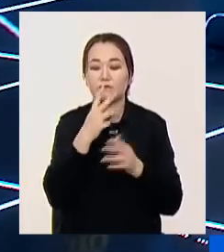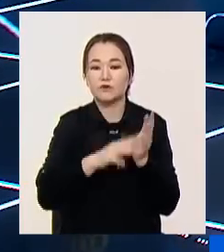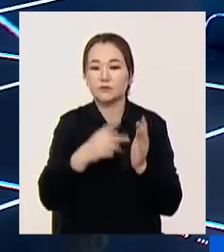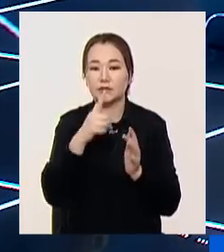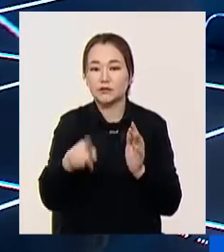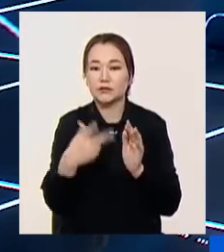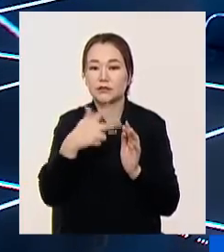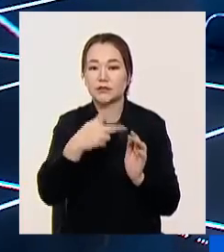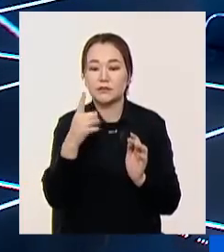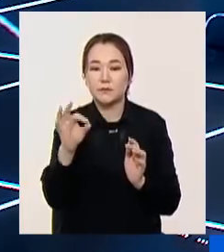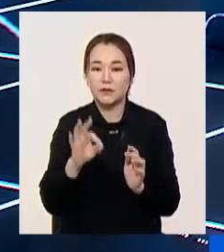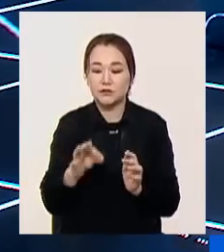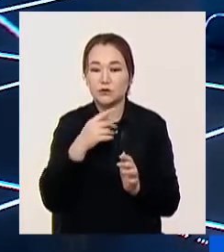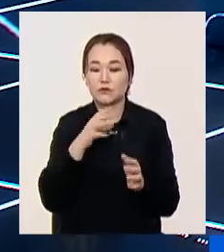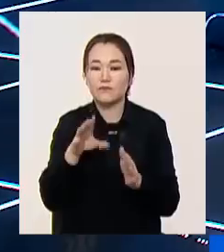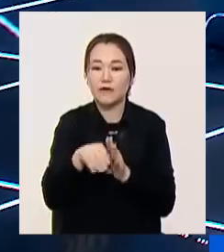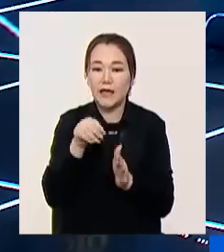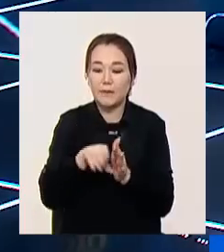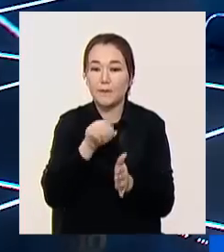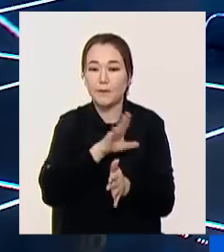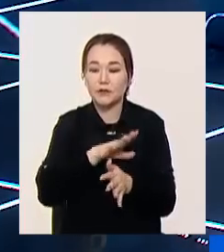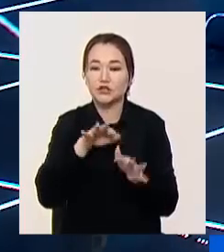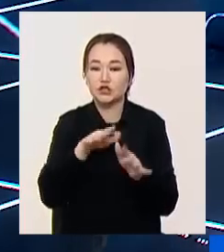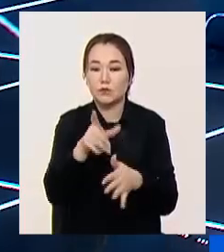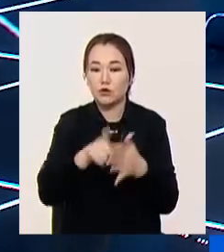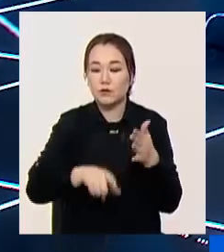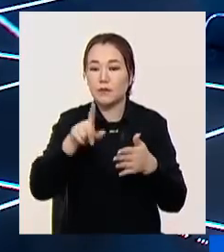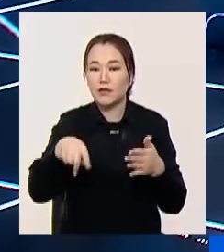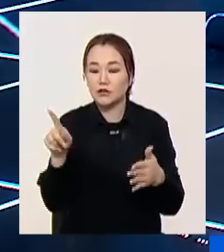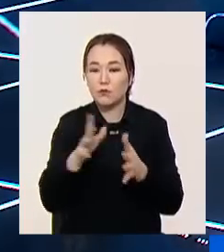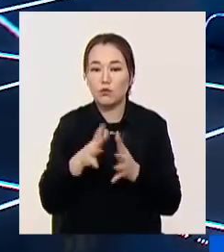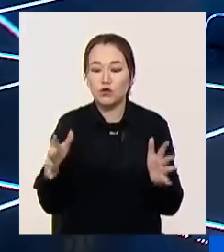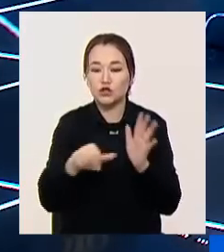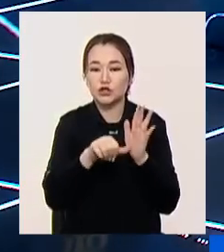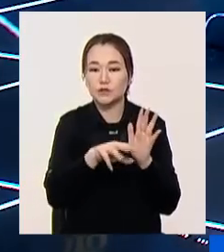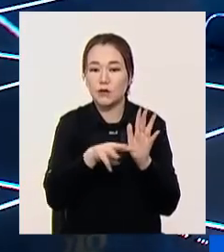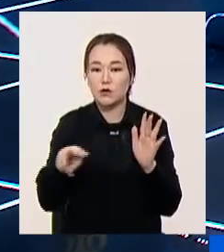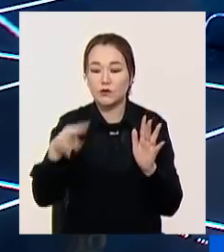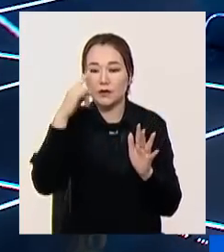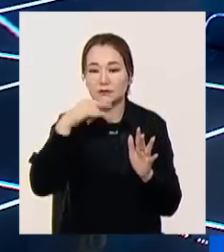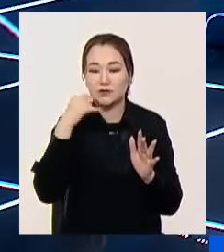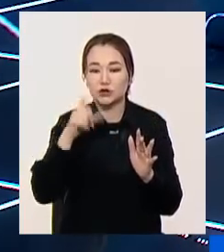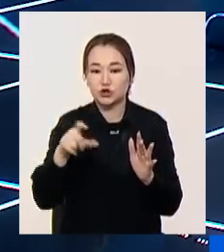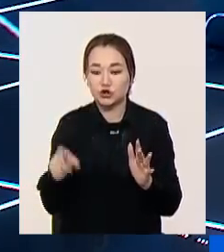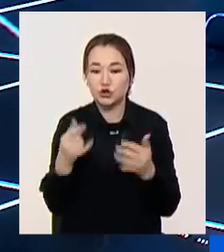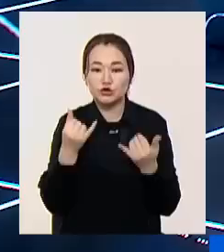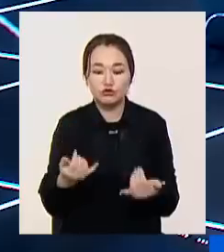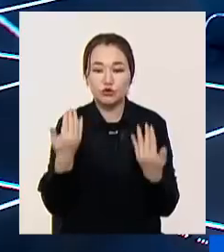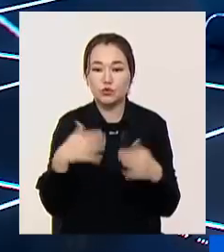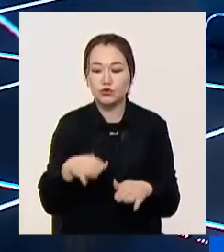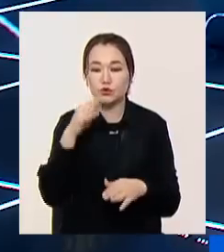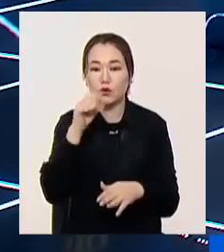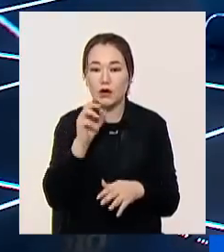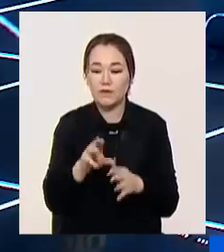81,31% голосов. За действующего главу государства в бюллетене поставили галочку более 6 миллионов казахстанцев. И уже сегодня Токаев